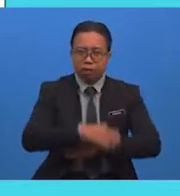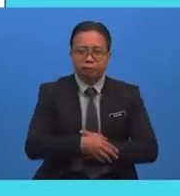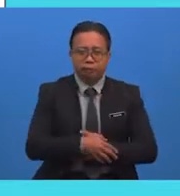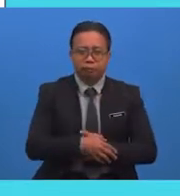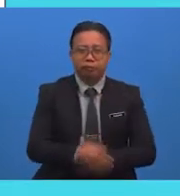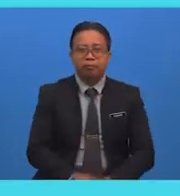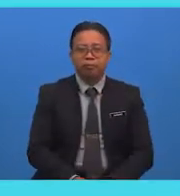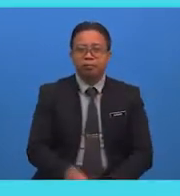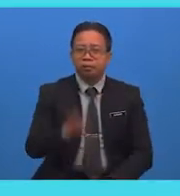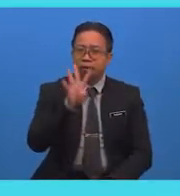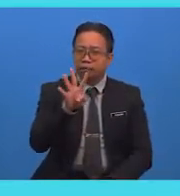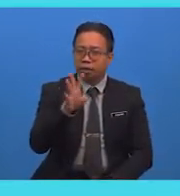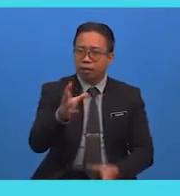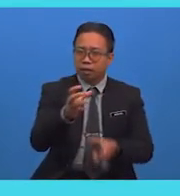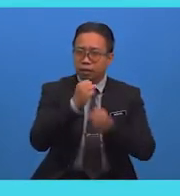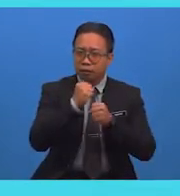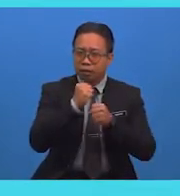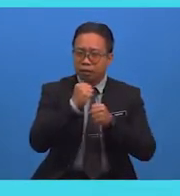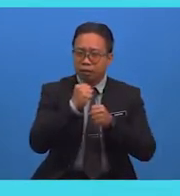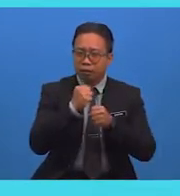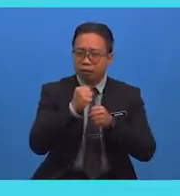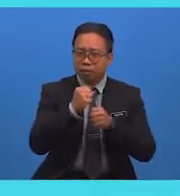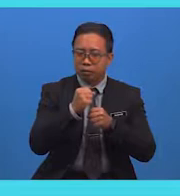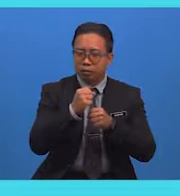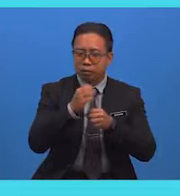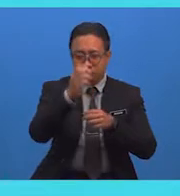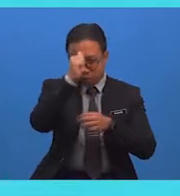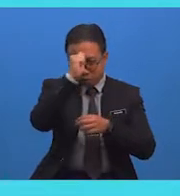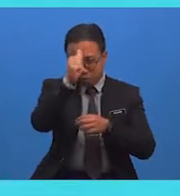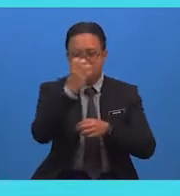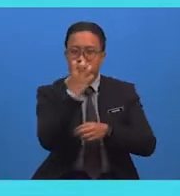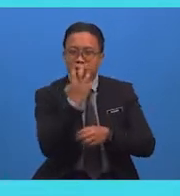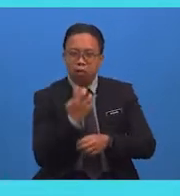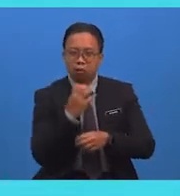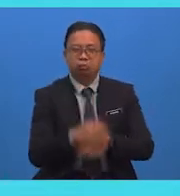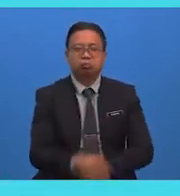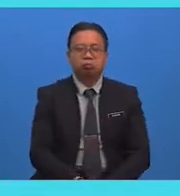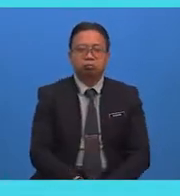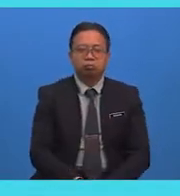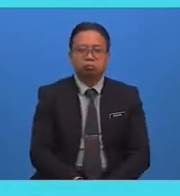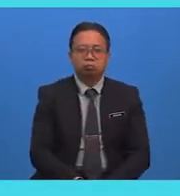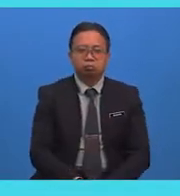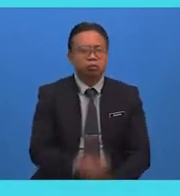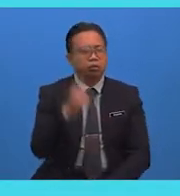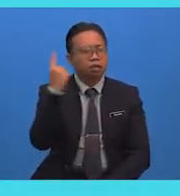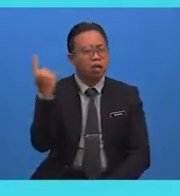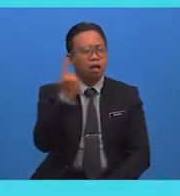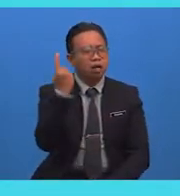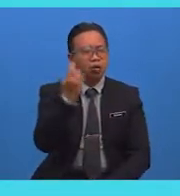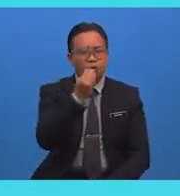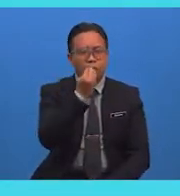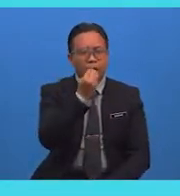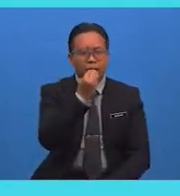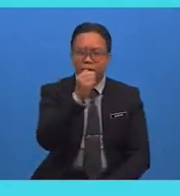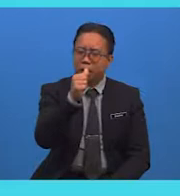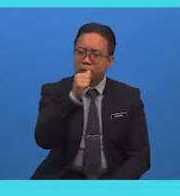keempat pula, mendapat kemurkaan Allah Subhanahu Wa Taala. Apabila kita sering mengambil makanan dan minuman